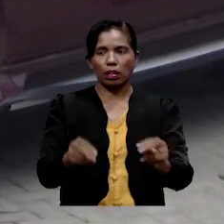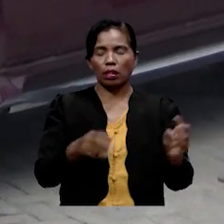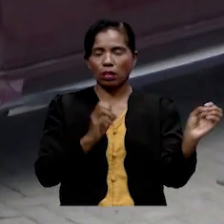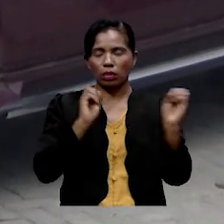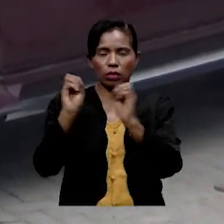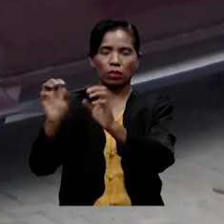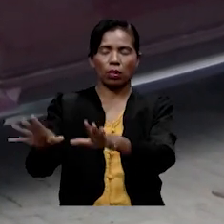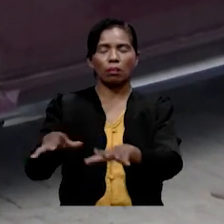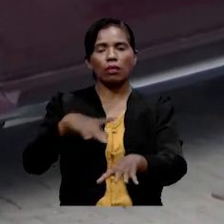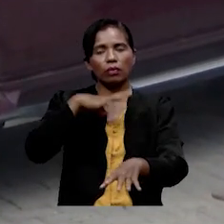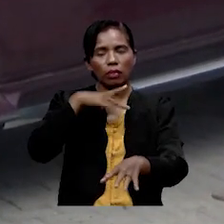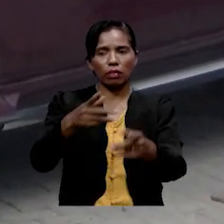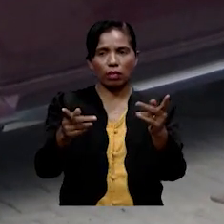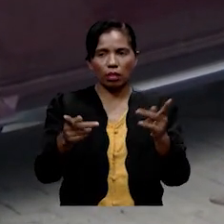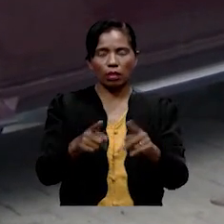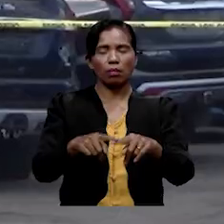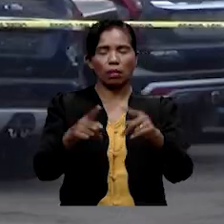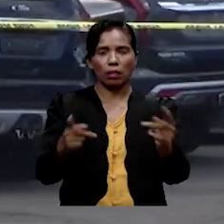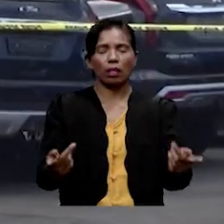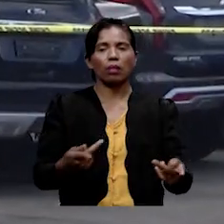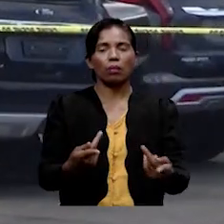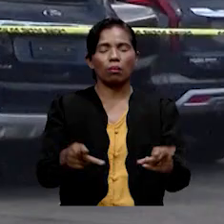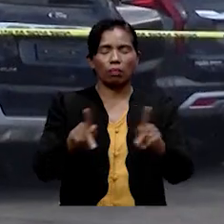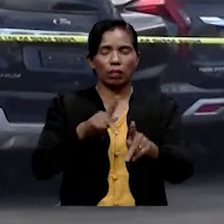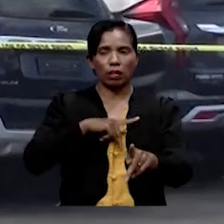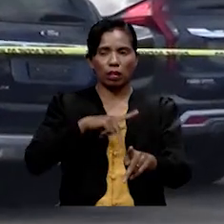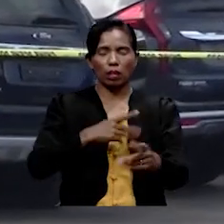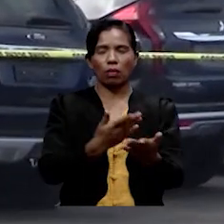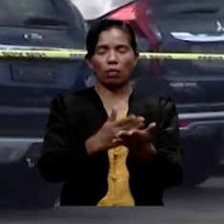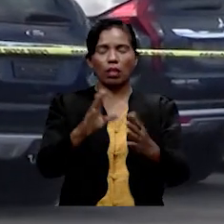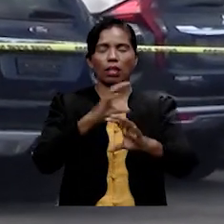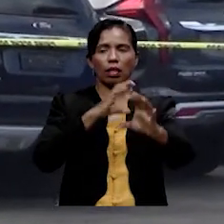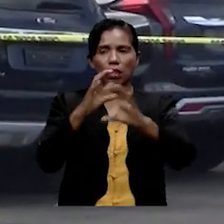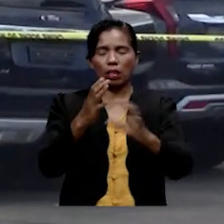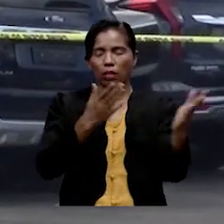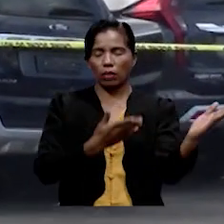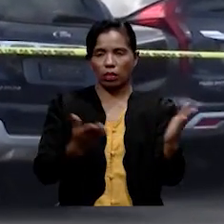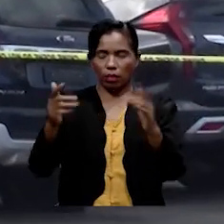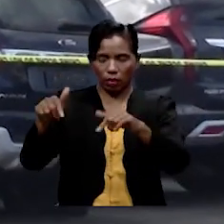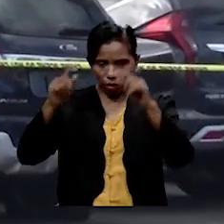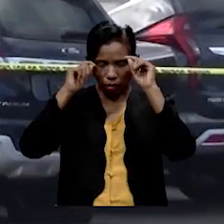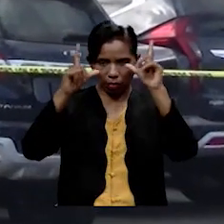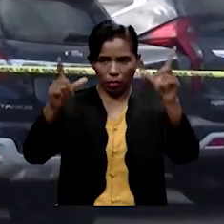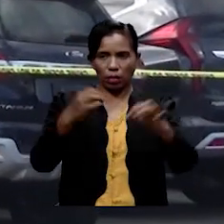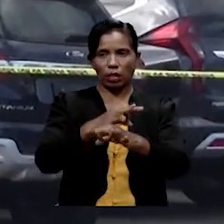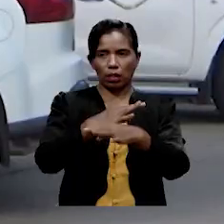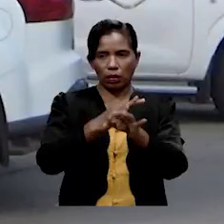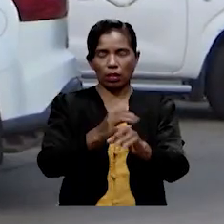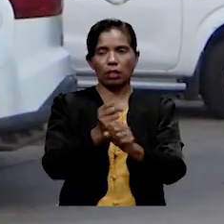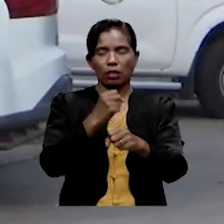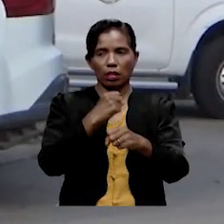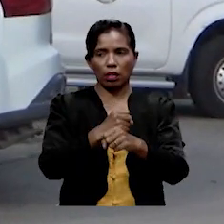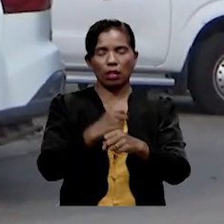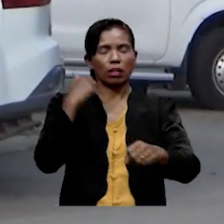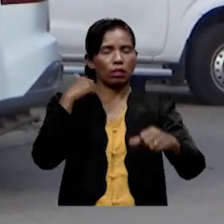suebalisu. Mabe ia empresario Timur Ambalon basosa kareta at sirane, hodi importa mai Timur Leste hodi hadia atu halau